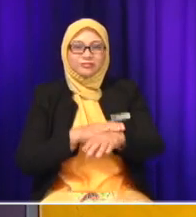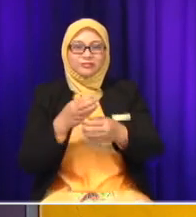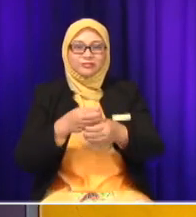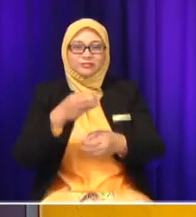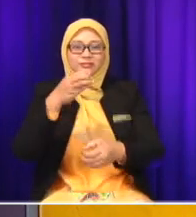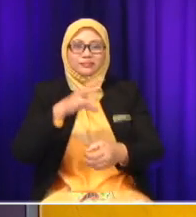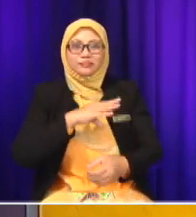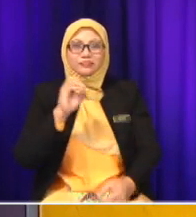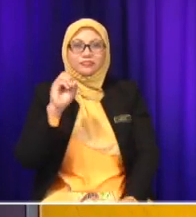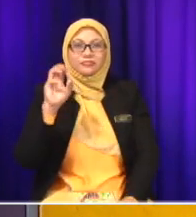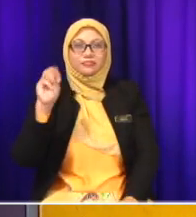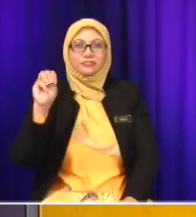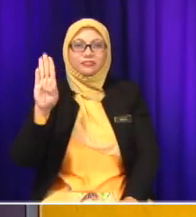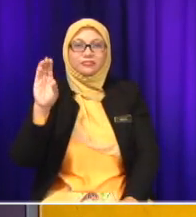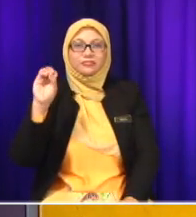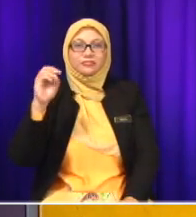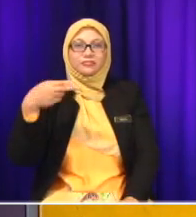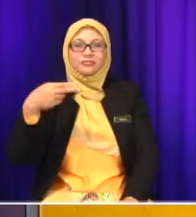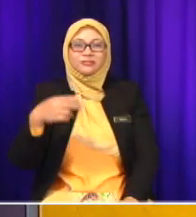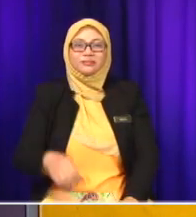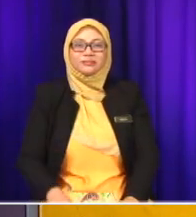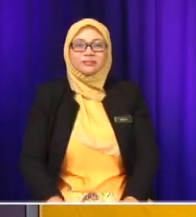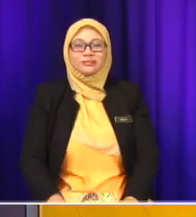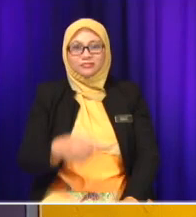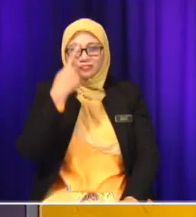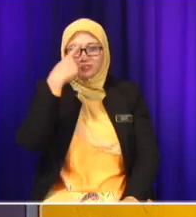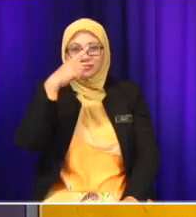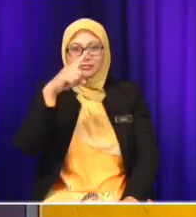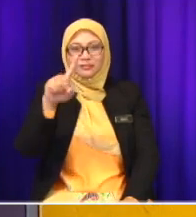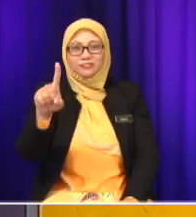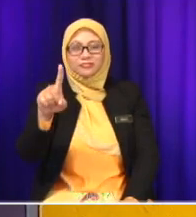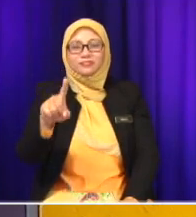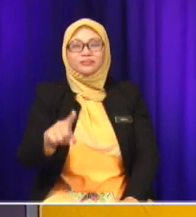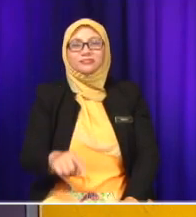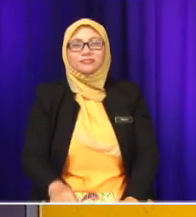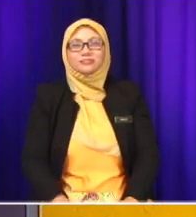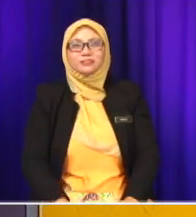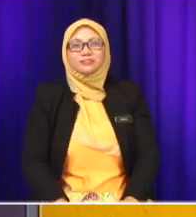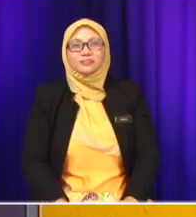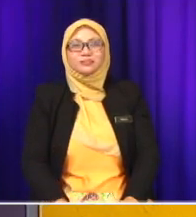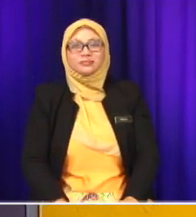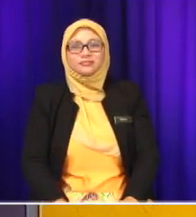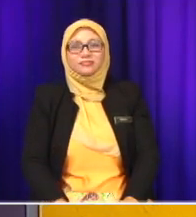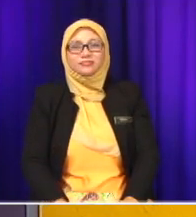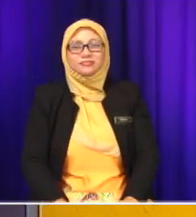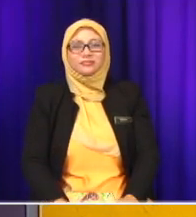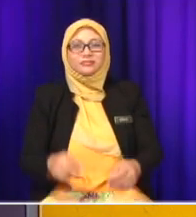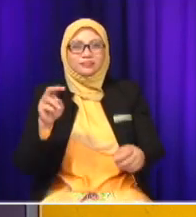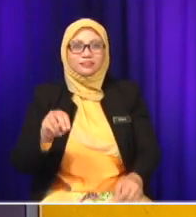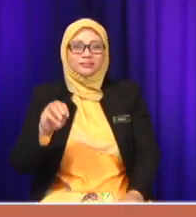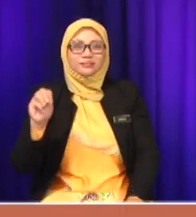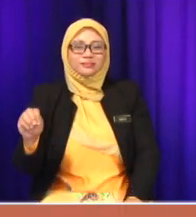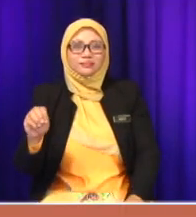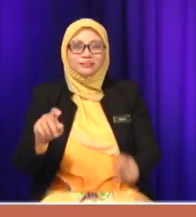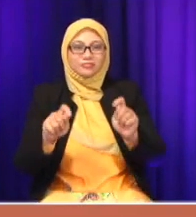omboh baik untuk tips berkaitan dengan komponen ini juga pelajar juga sepatutnya mengingat